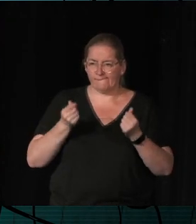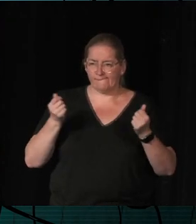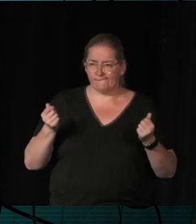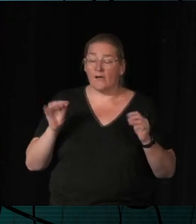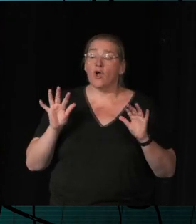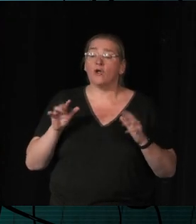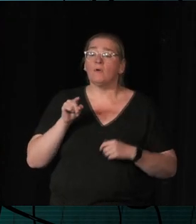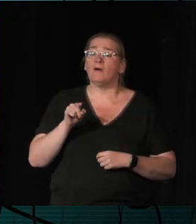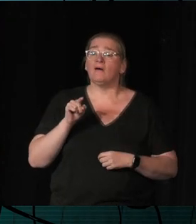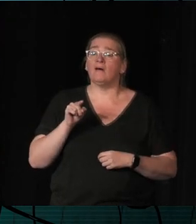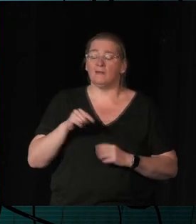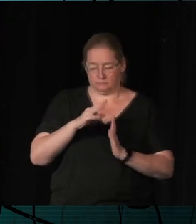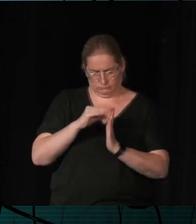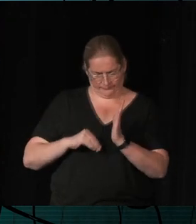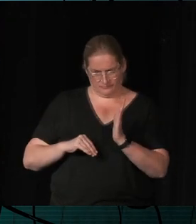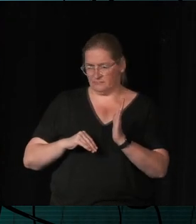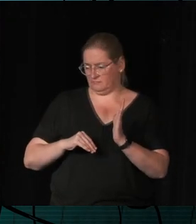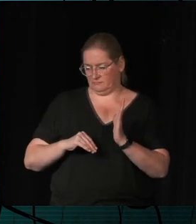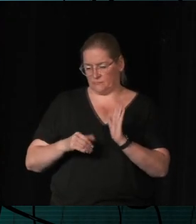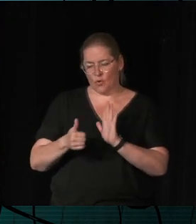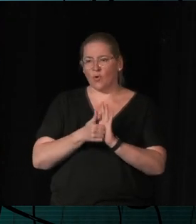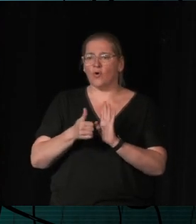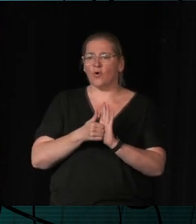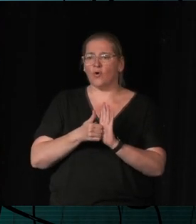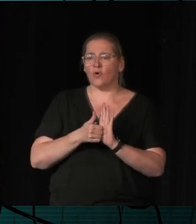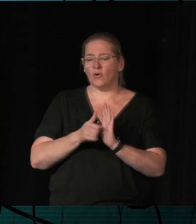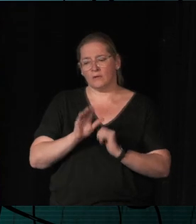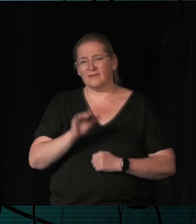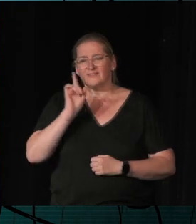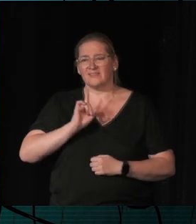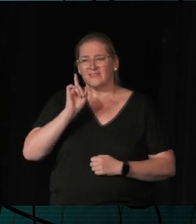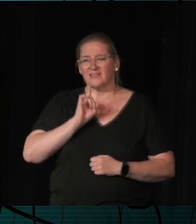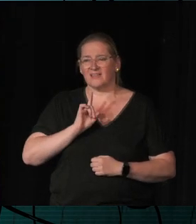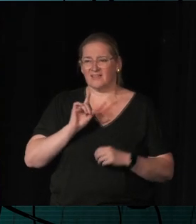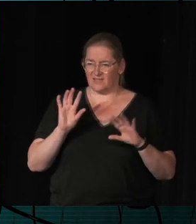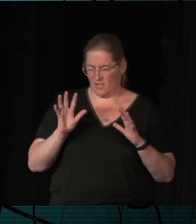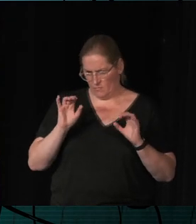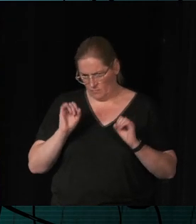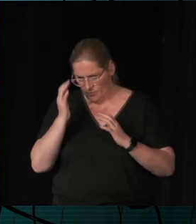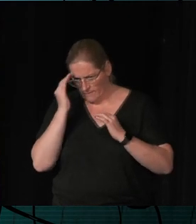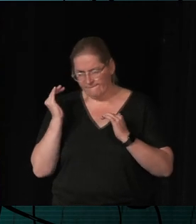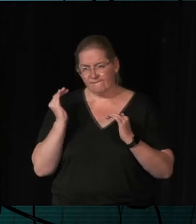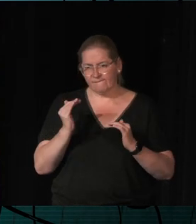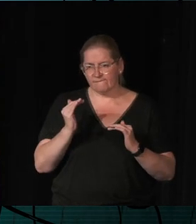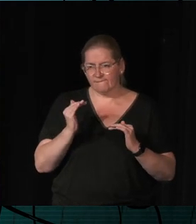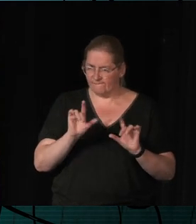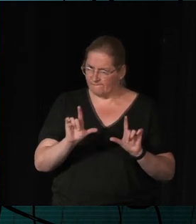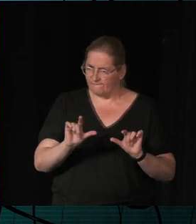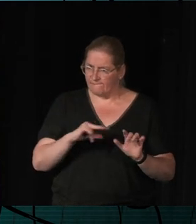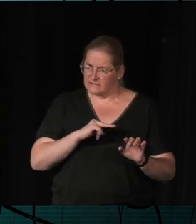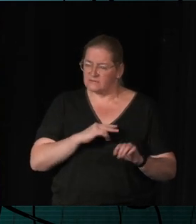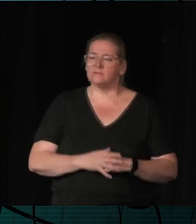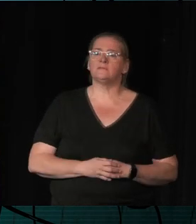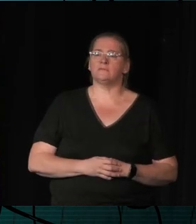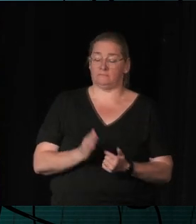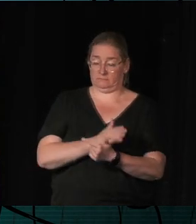tu as écrit le personnage féminin? Sur quoi tu t'es appuyé en fait, pour qu'il y ait une crédibilité à ce justement-là? Alors,